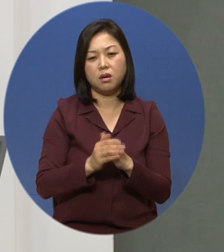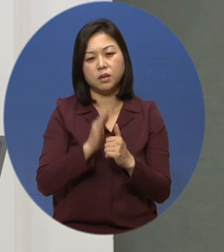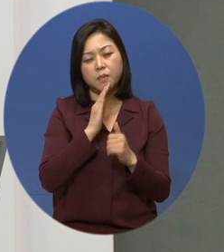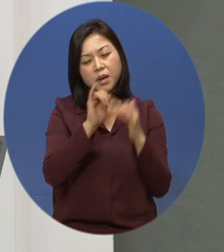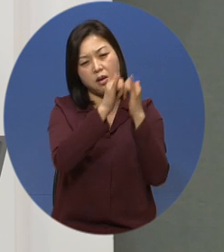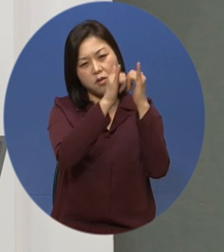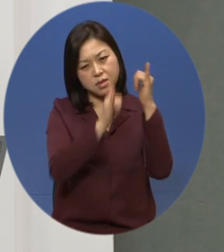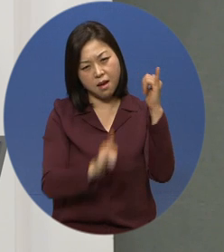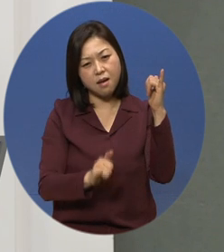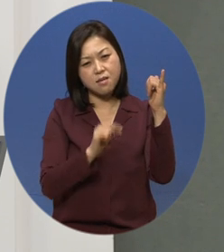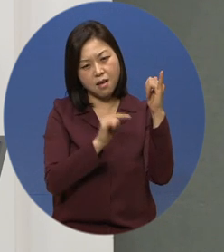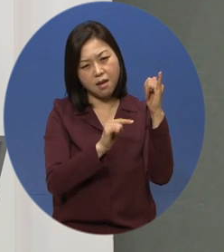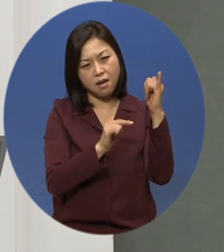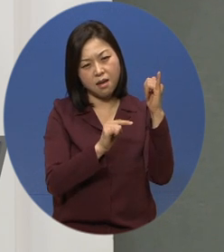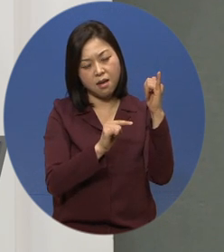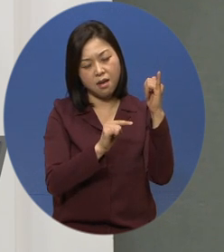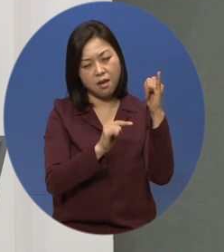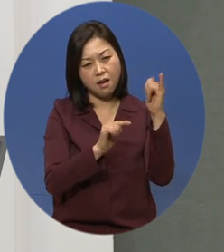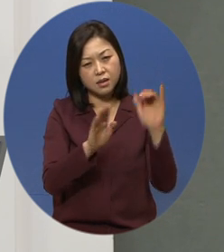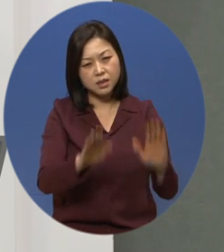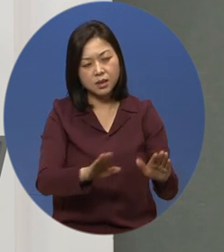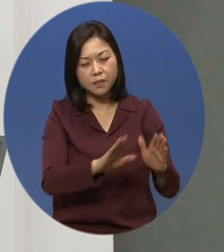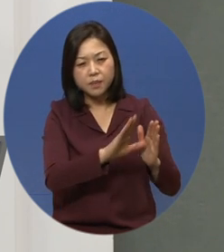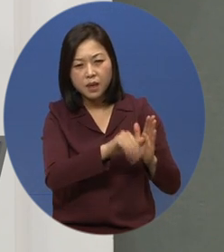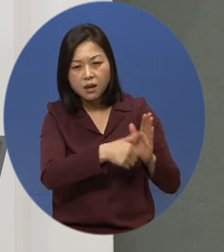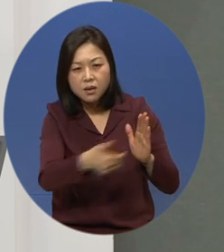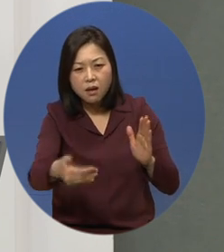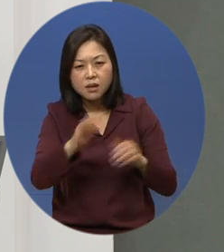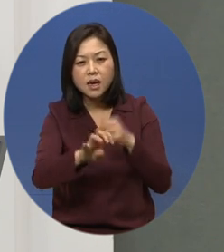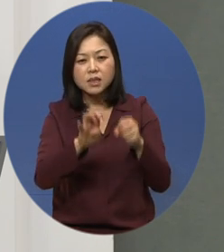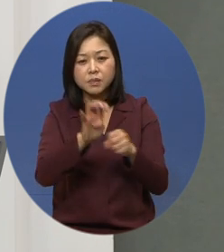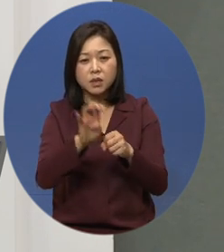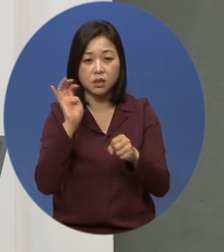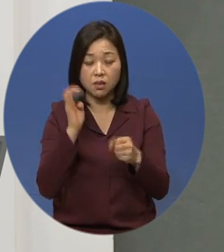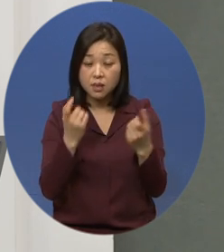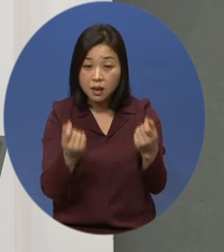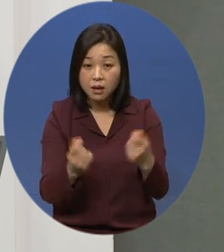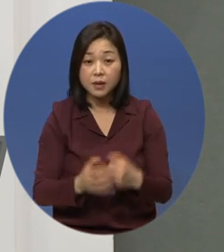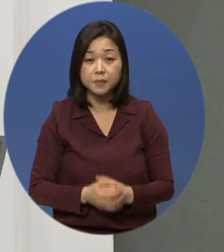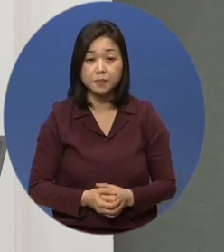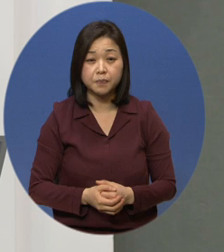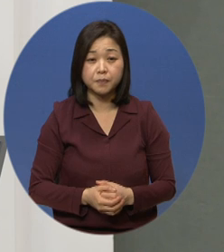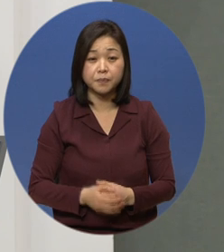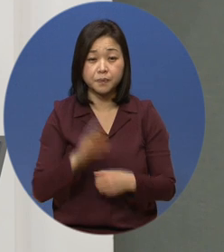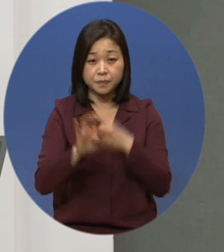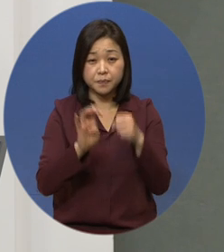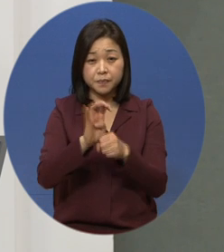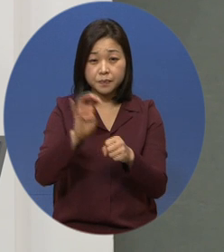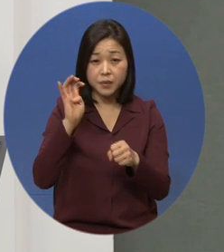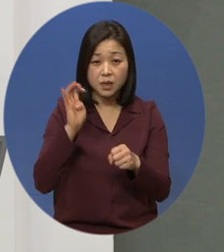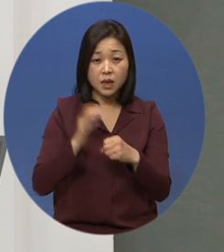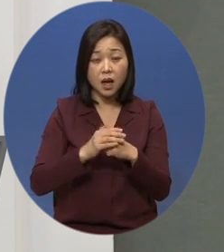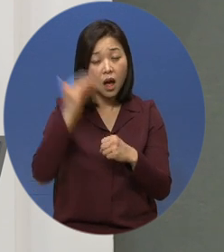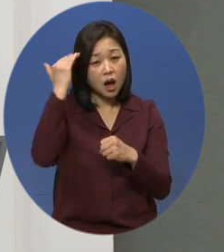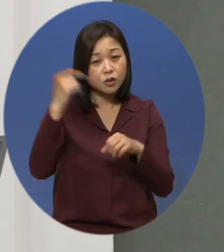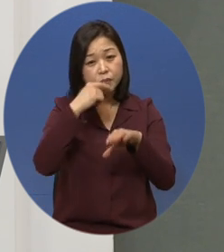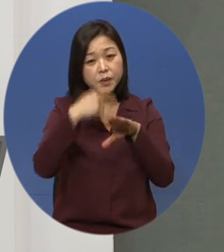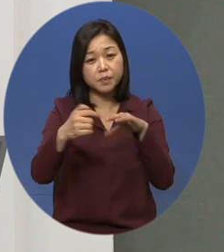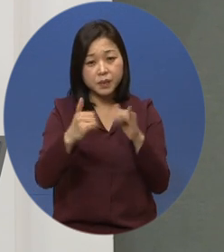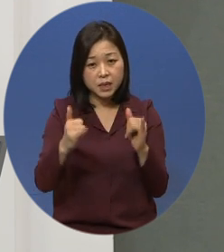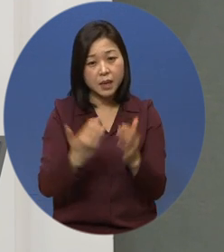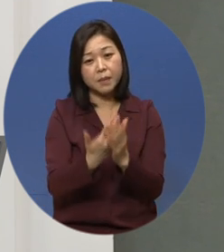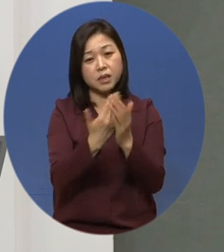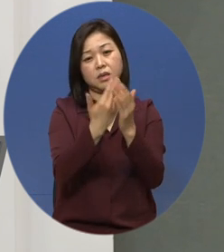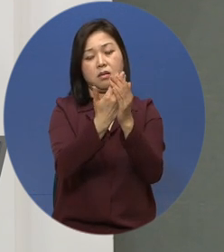역사가 돼 가지고 벌써 이제는 40년전 얘기 아니에요 예 그러니까 40년 전에 우리 민족이 발전하는